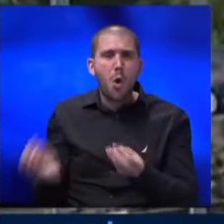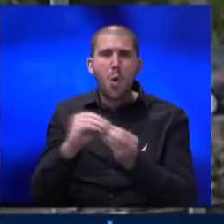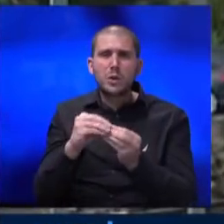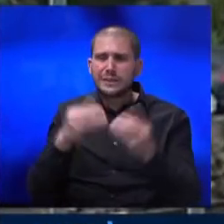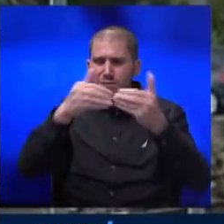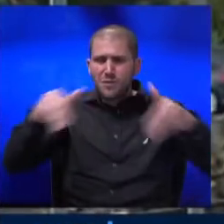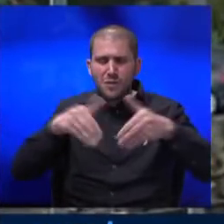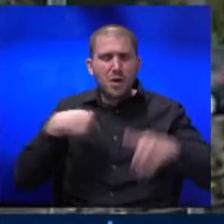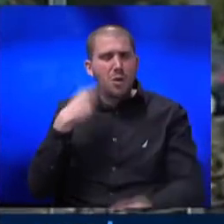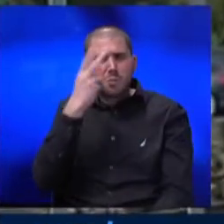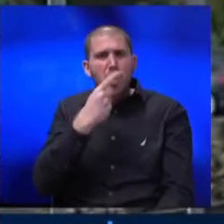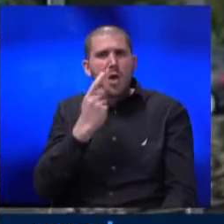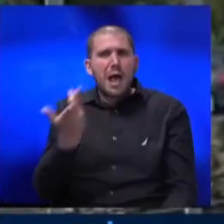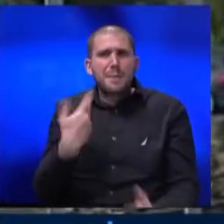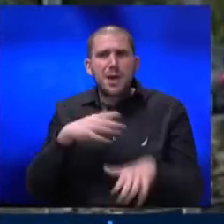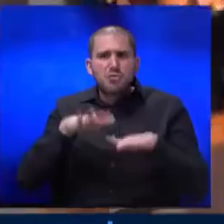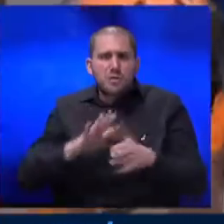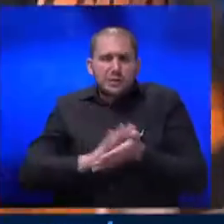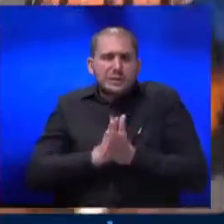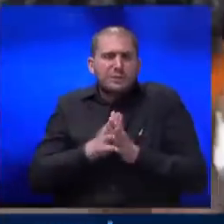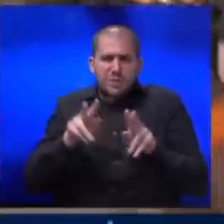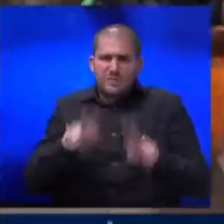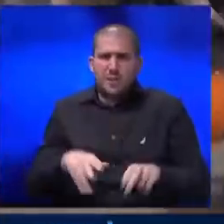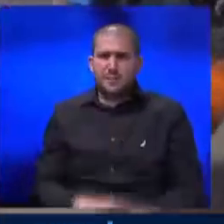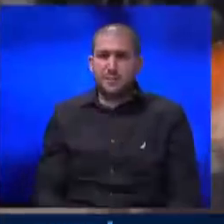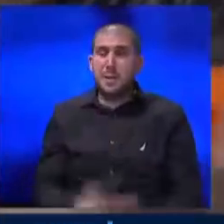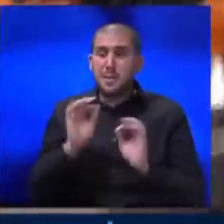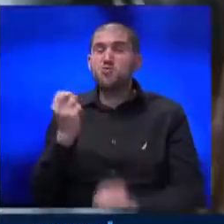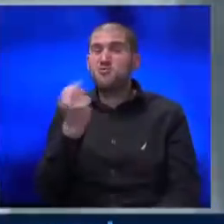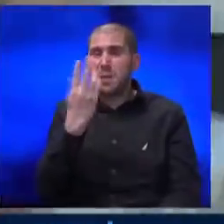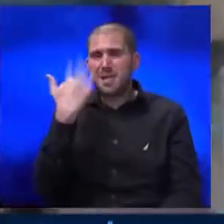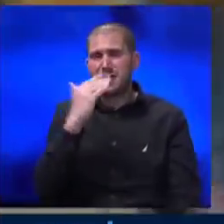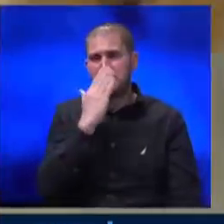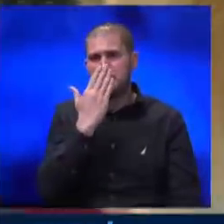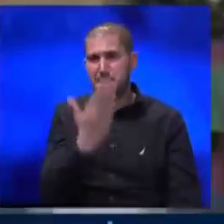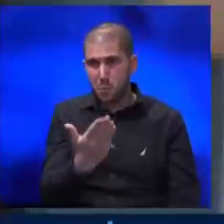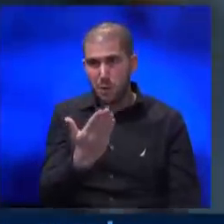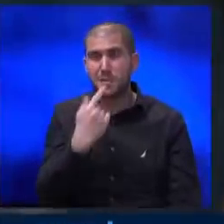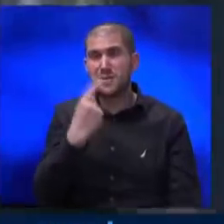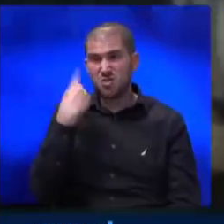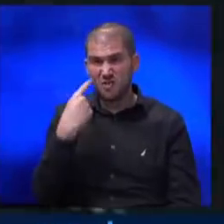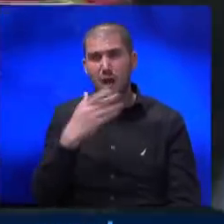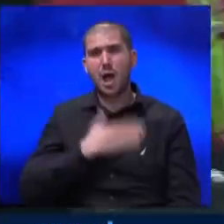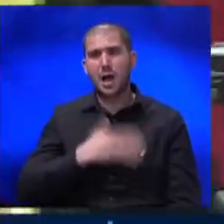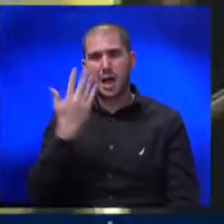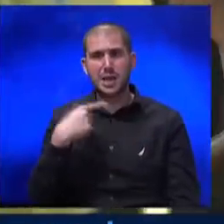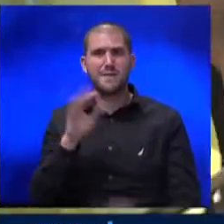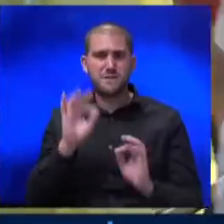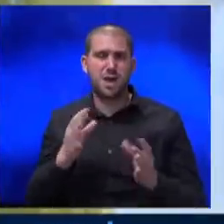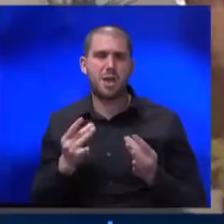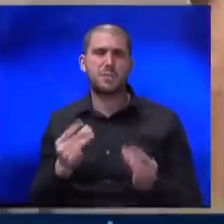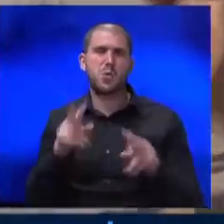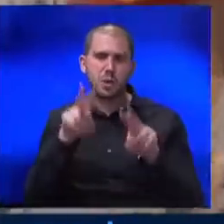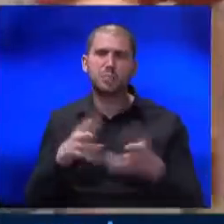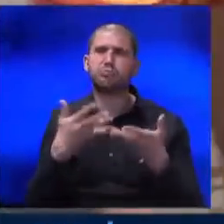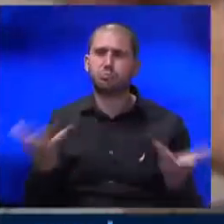הסבר אחר למה ישבנו בכזאת צפיפות. בדיוק שבועיים לפורים. בשנה שעברה החג הזה היה מוקד להידבקויות